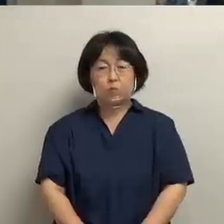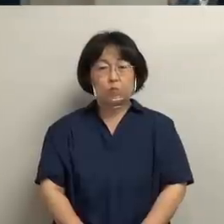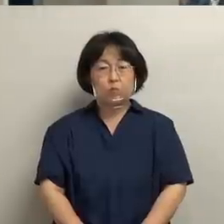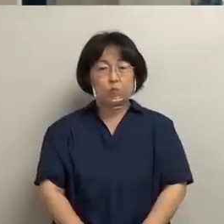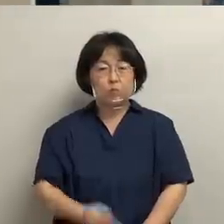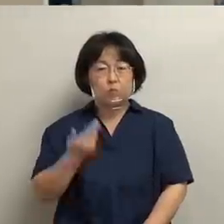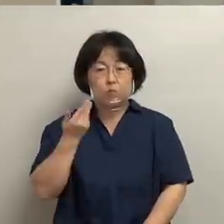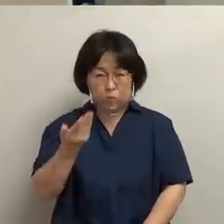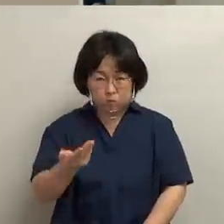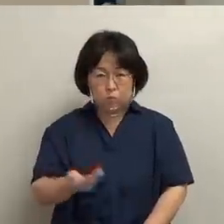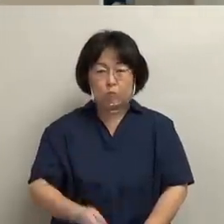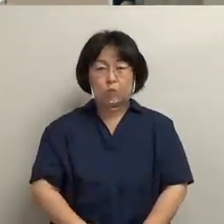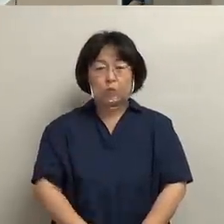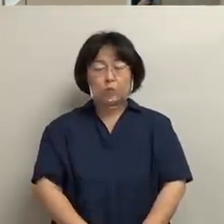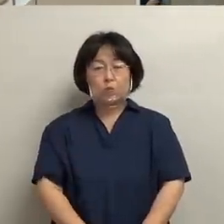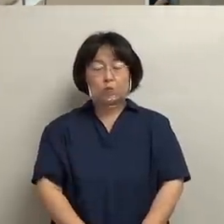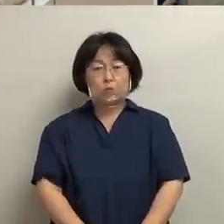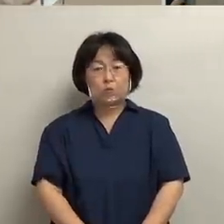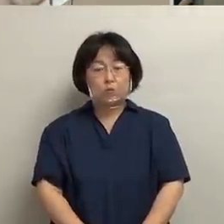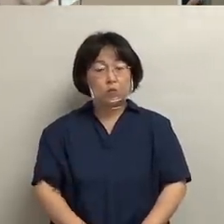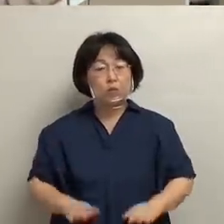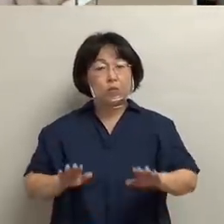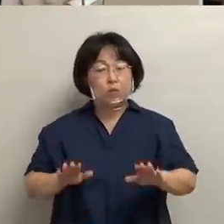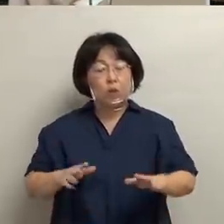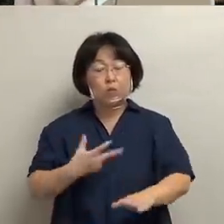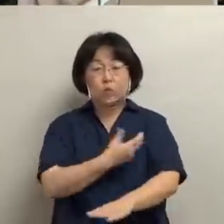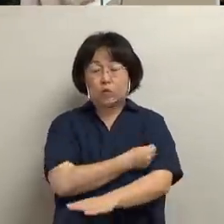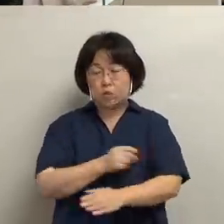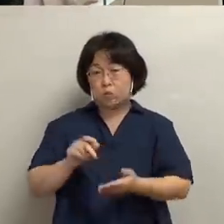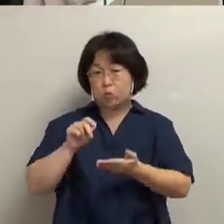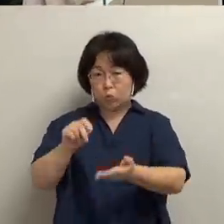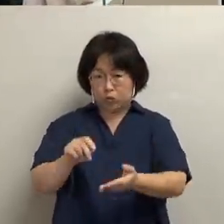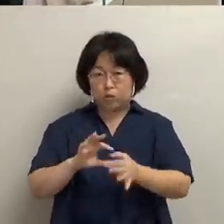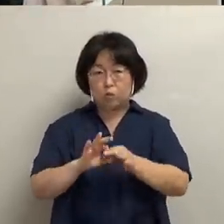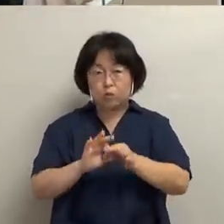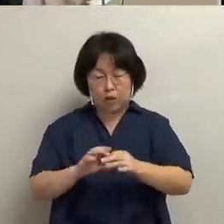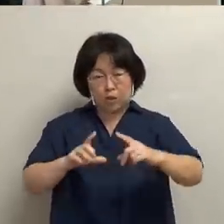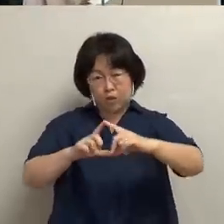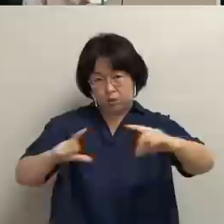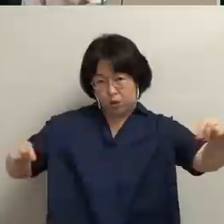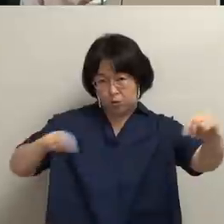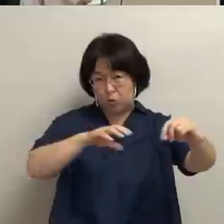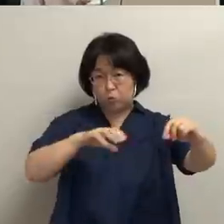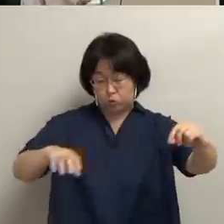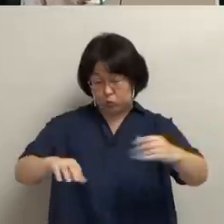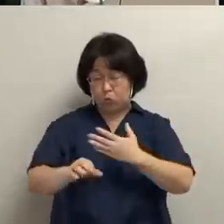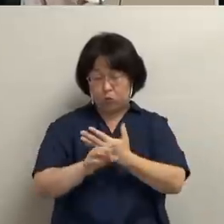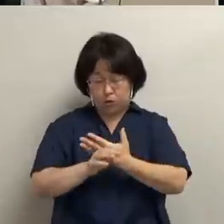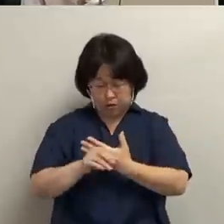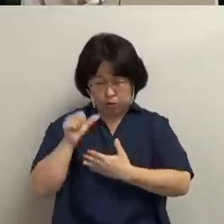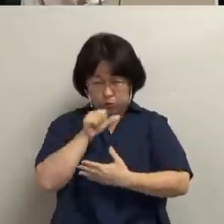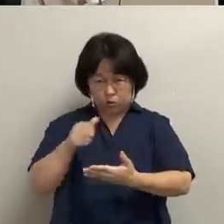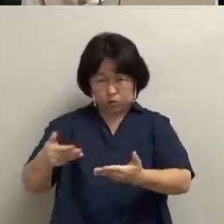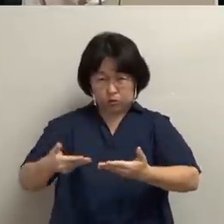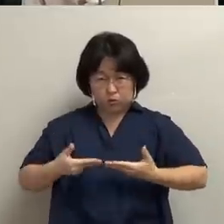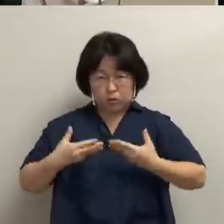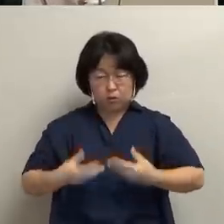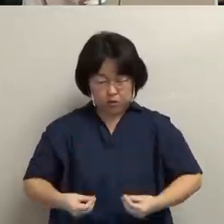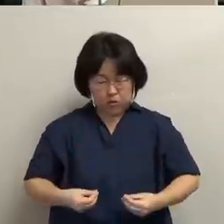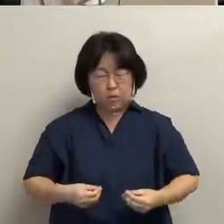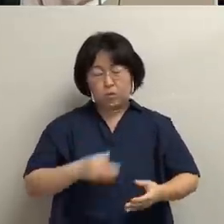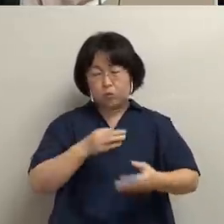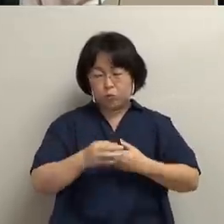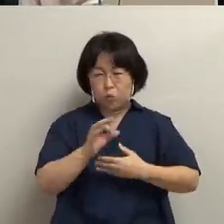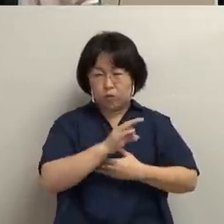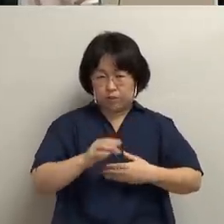群馬テレビの三角です今のあの特典に関してなんですけども全国の事例を教えていただきましたけれどもその商品券であると